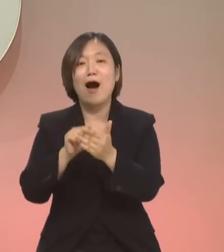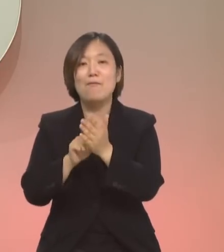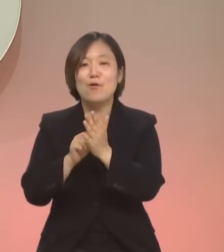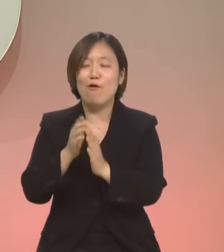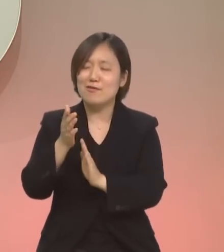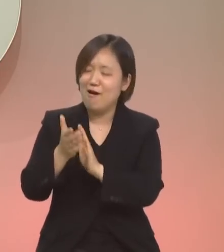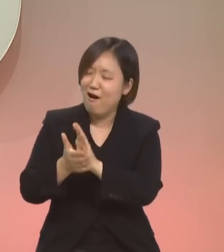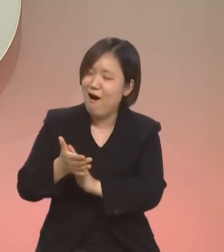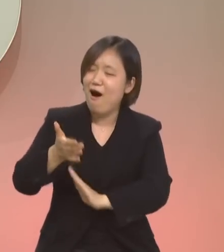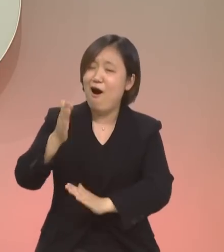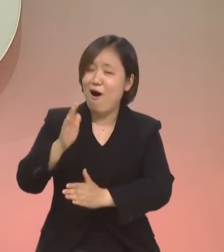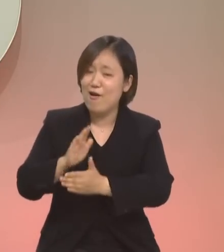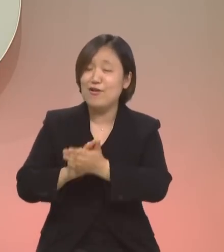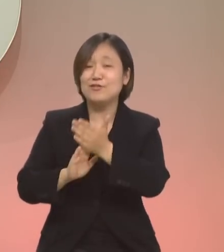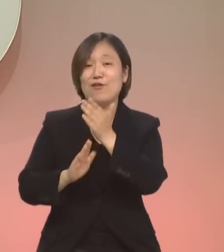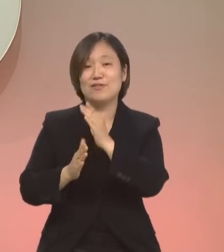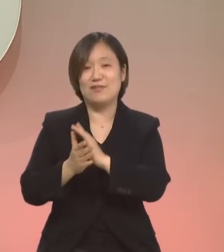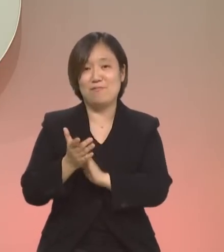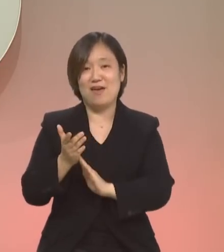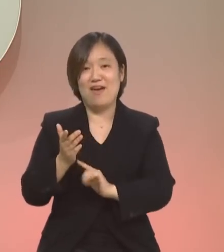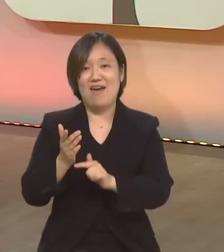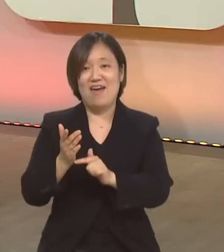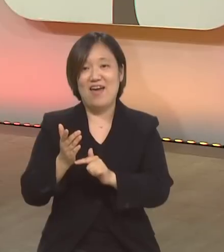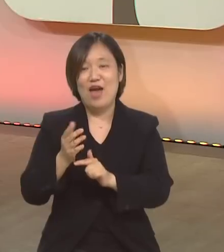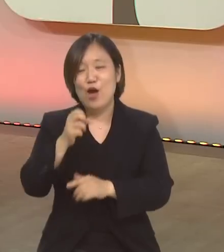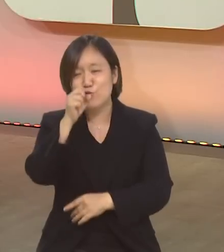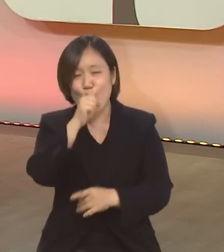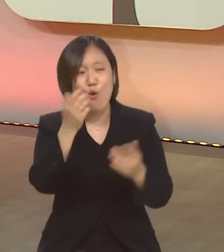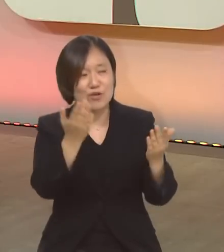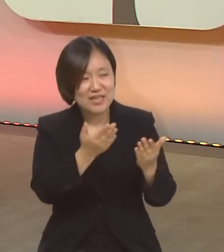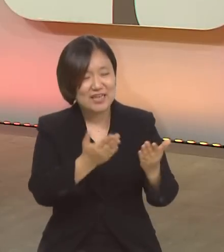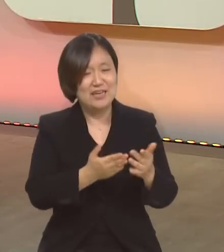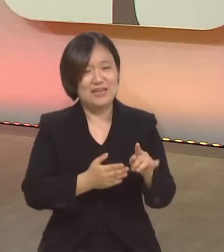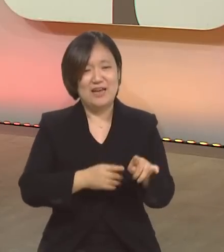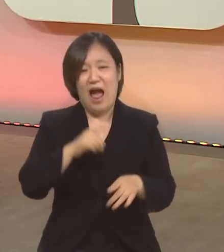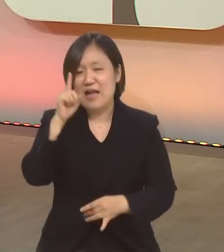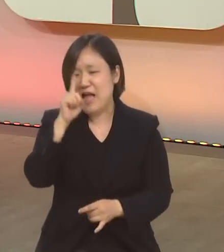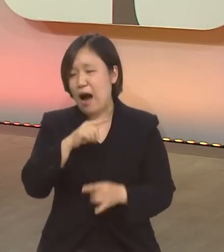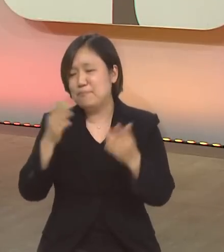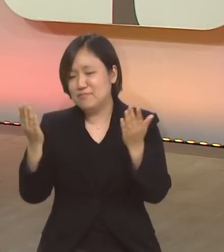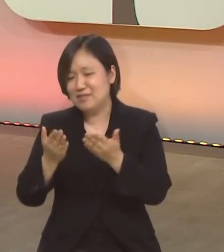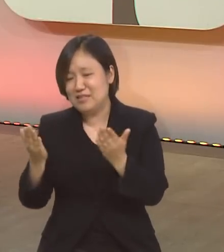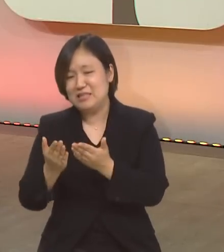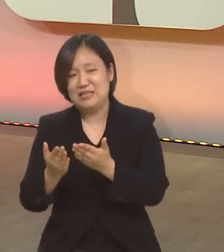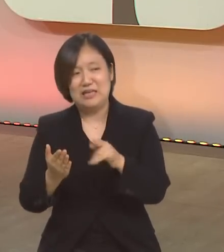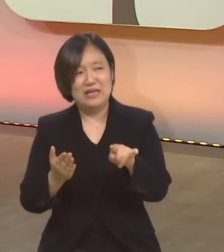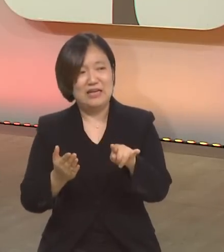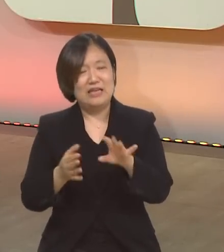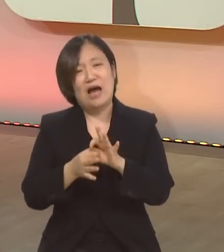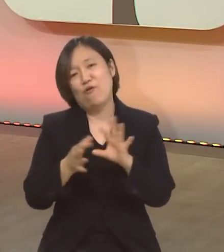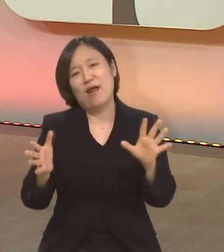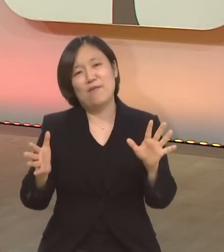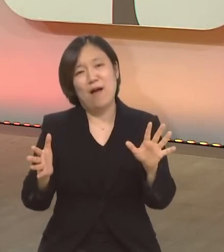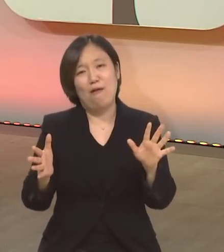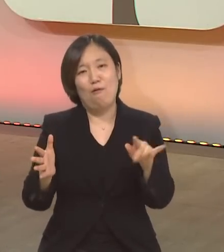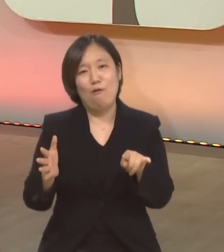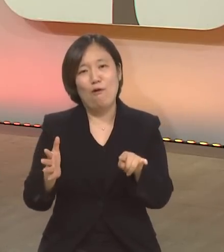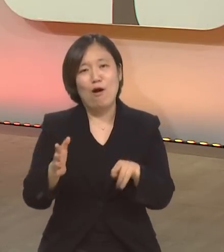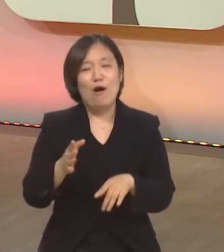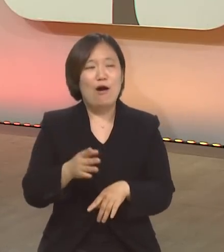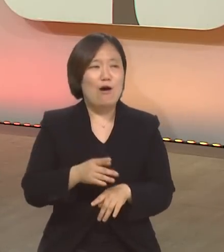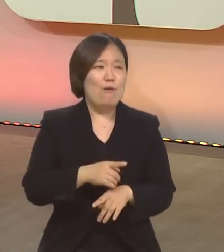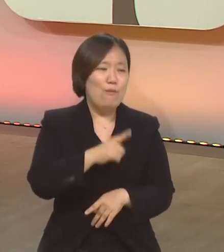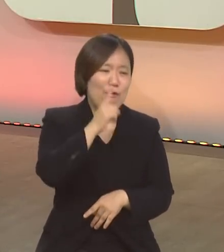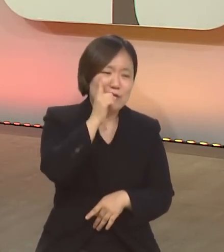정성스럽게 정성스럽게 좋은 일이 일어나면 좋은 일이 일어나는 대로 나쁜 일이 일어나면 나쁜 일이